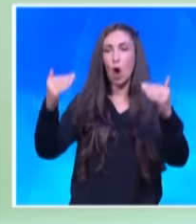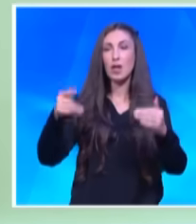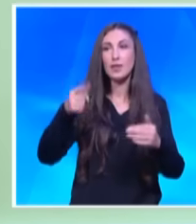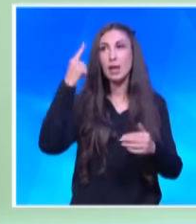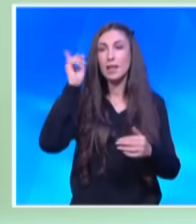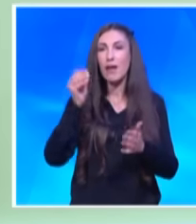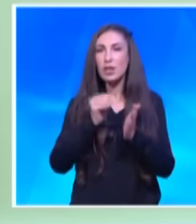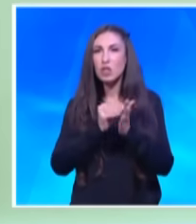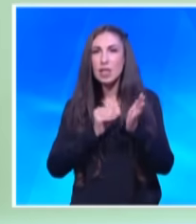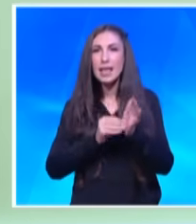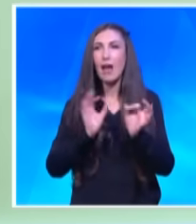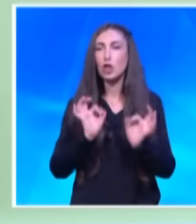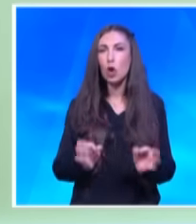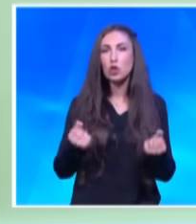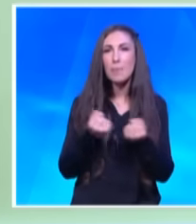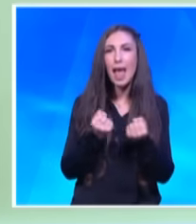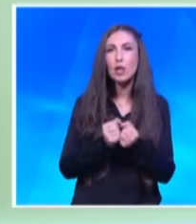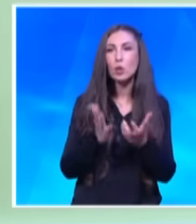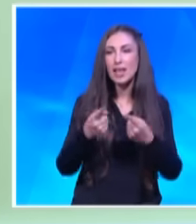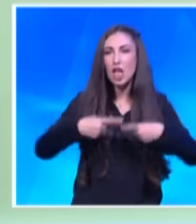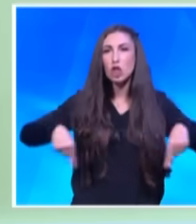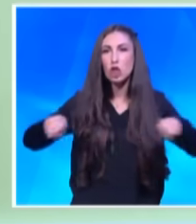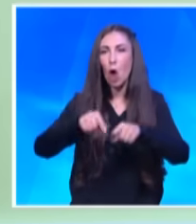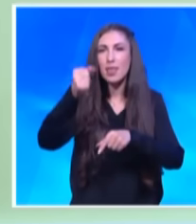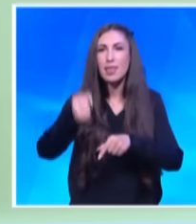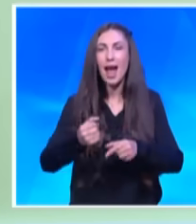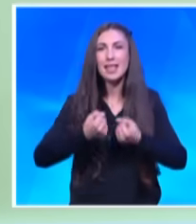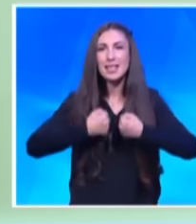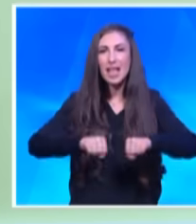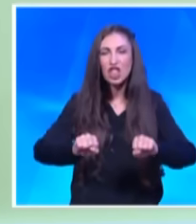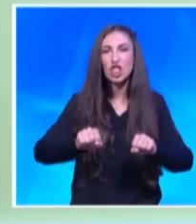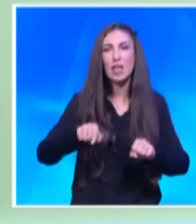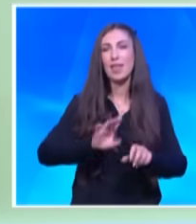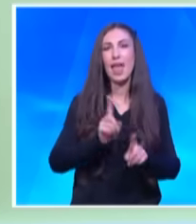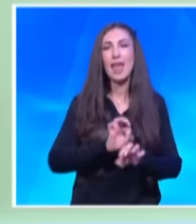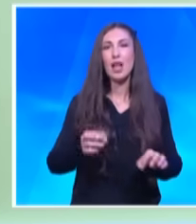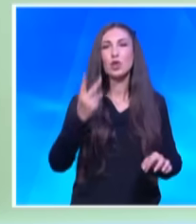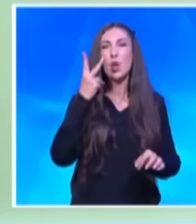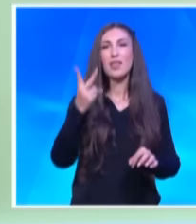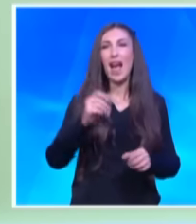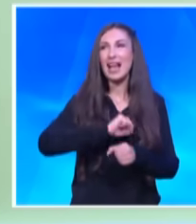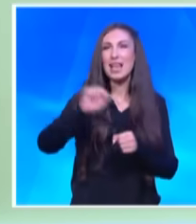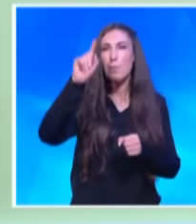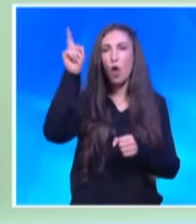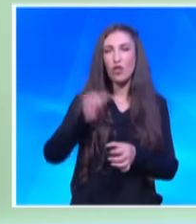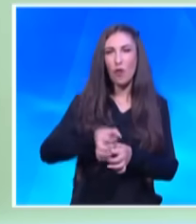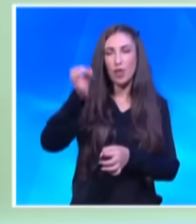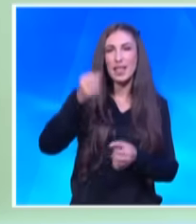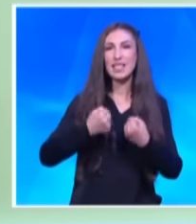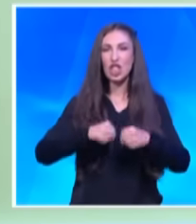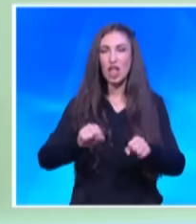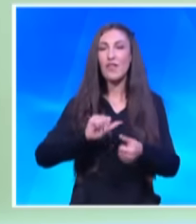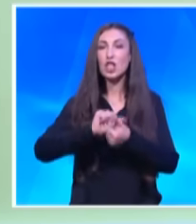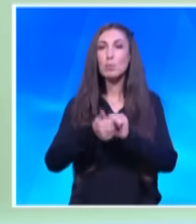изчислява, тя се определят зоните на защита. Не е ясно тия два гръмотвода дали защитават и